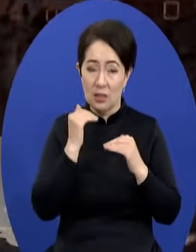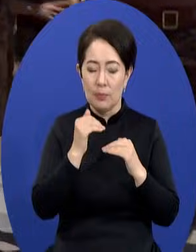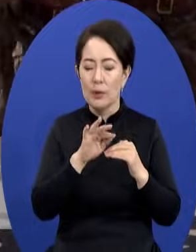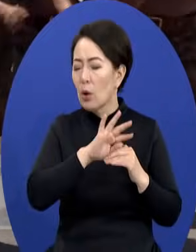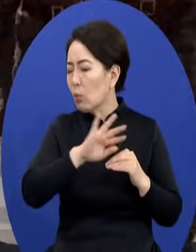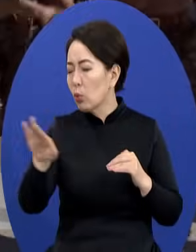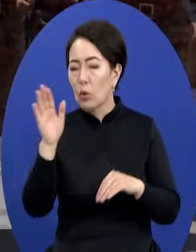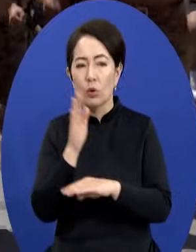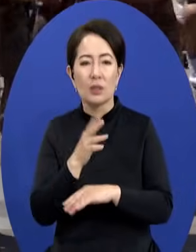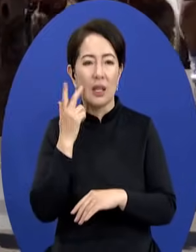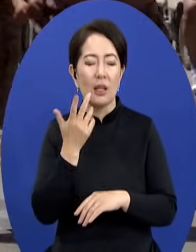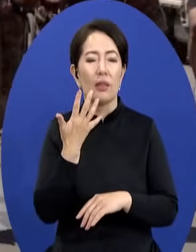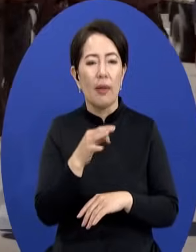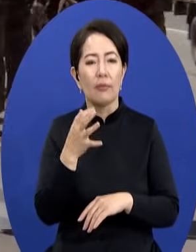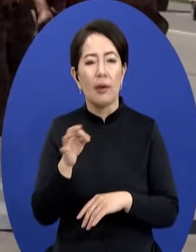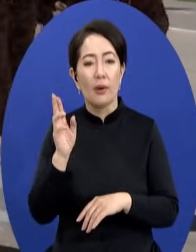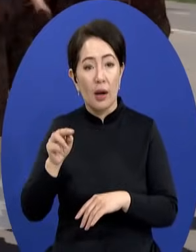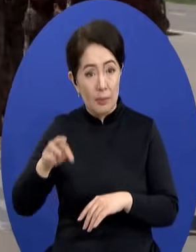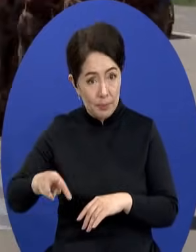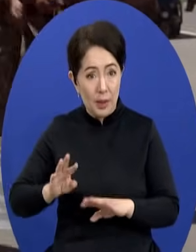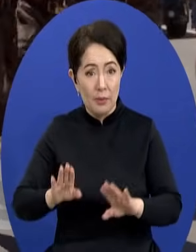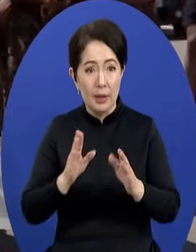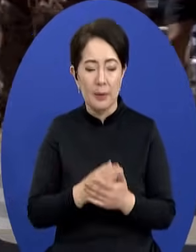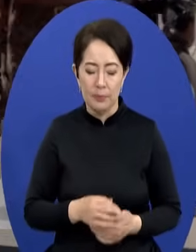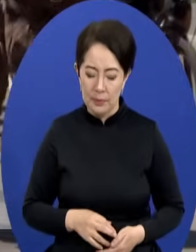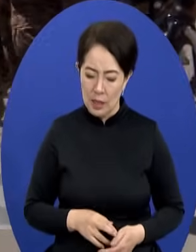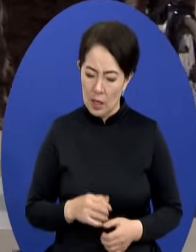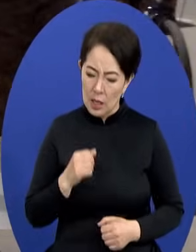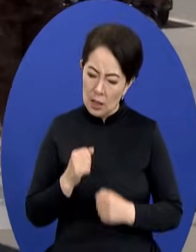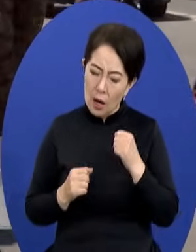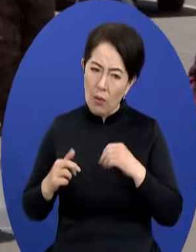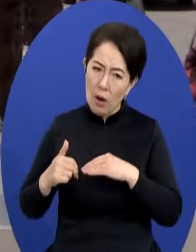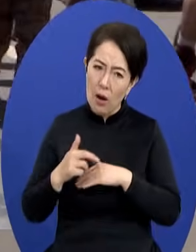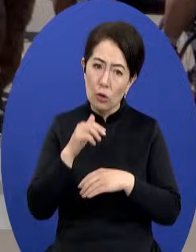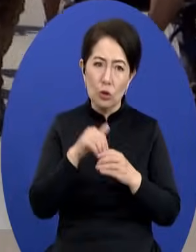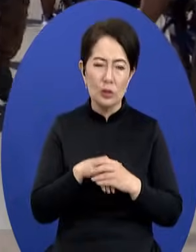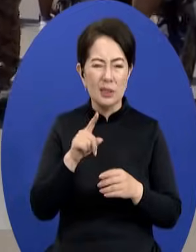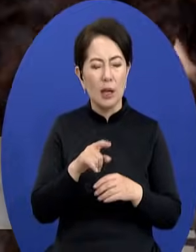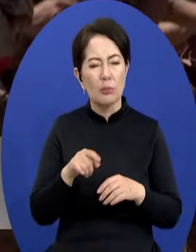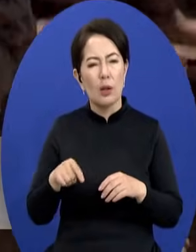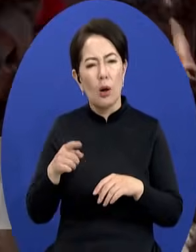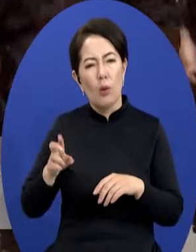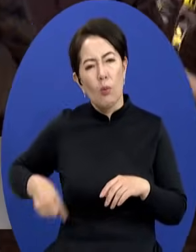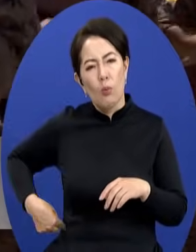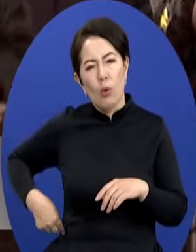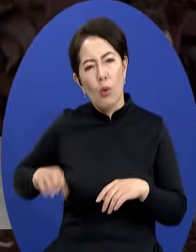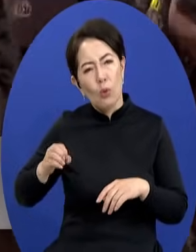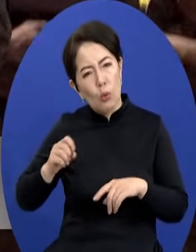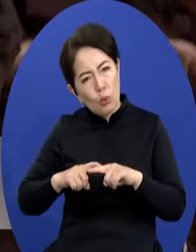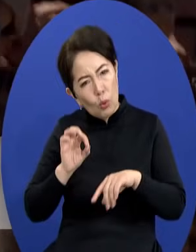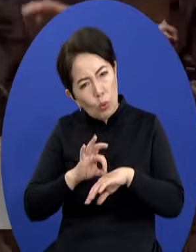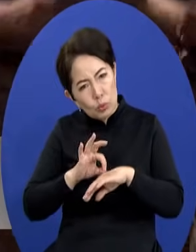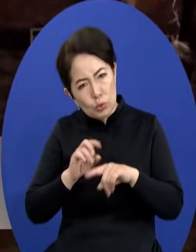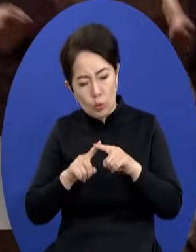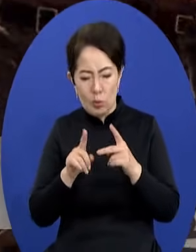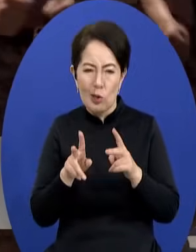ер нь 50-аар л явчих. Явах замд одоо шүрмэс татах бөөр өвдөгч гэдэг юм уу? За,